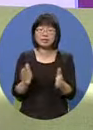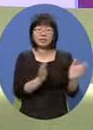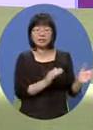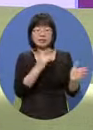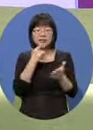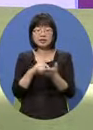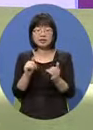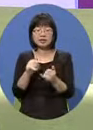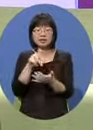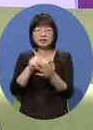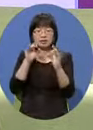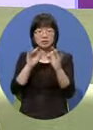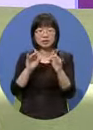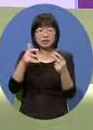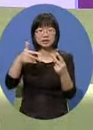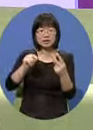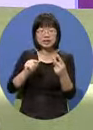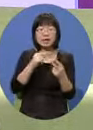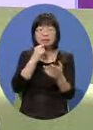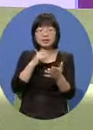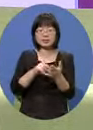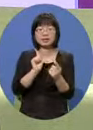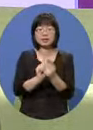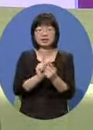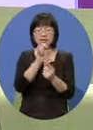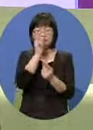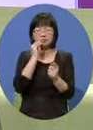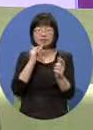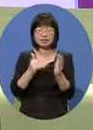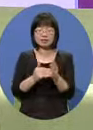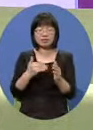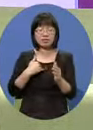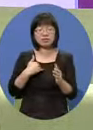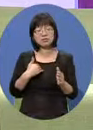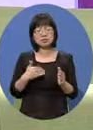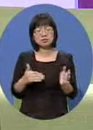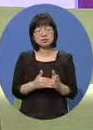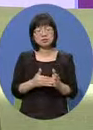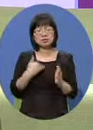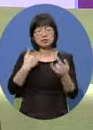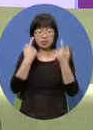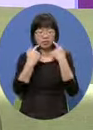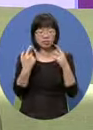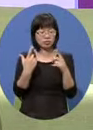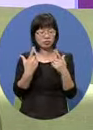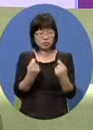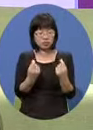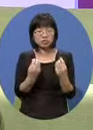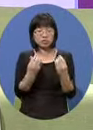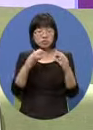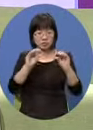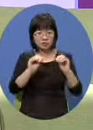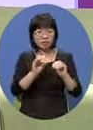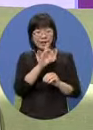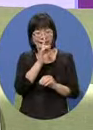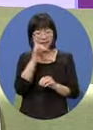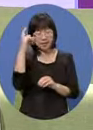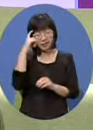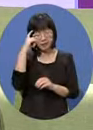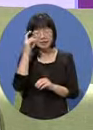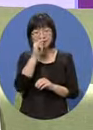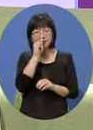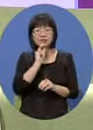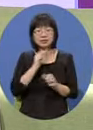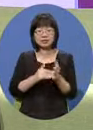피해자 입장에서는 그게 또 다른 2차 피해가 될 수 그렇죠. 있어요. 예. 왜냐하면 나는 이제 끝난 건가 보다, 내 상처는 치유될 수 없는 거야 라고 이야기할 수 있기